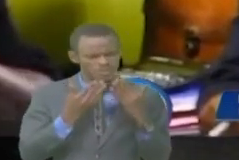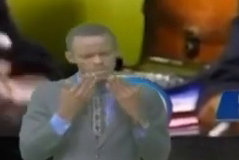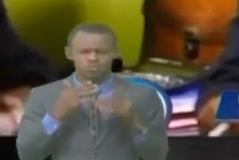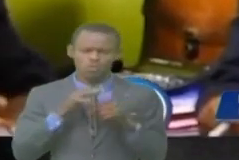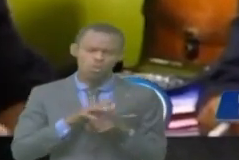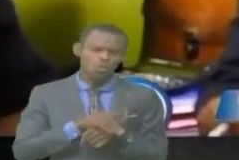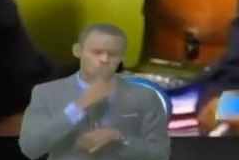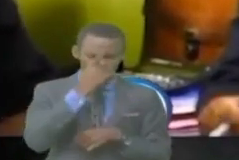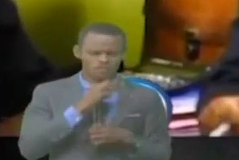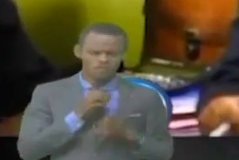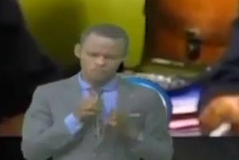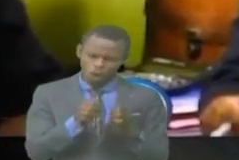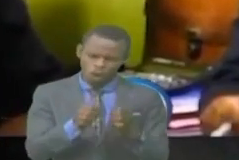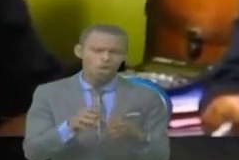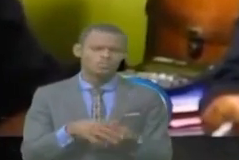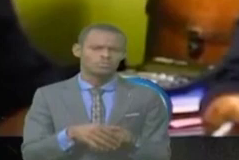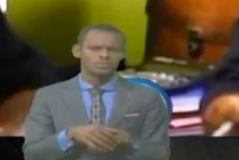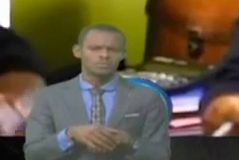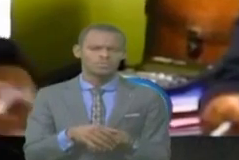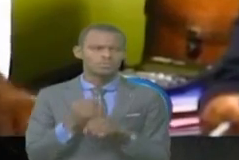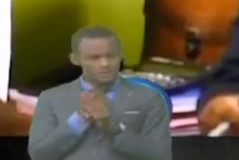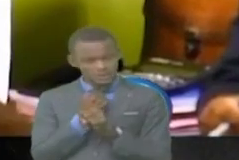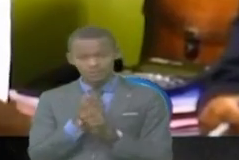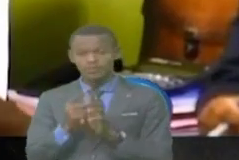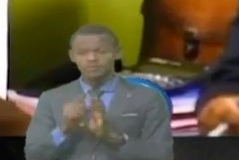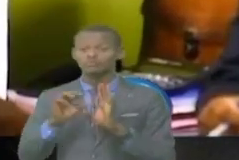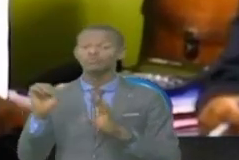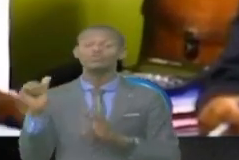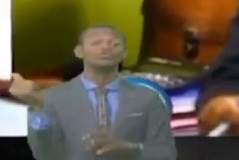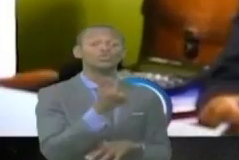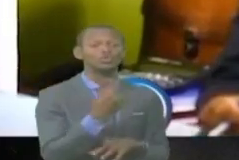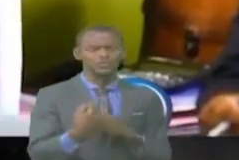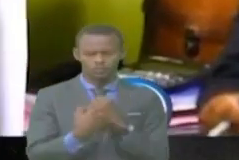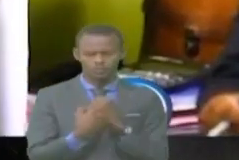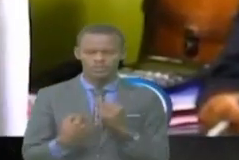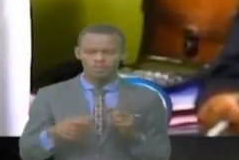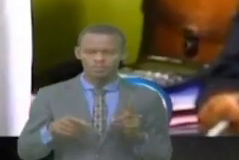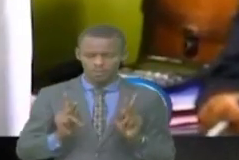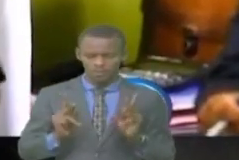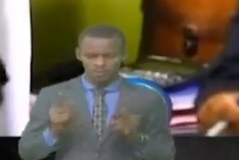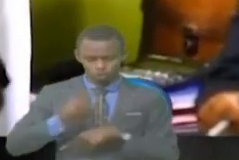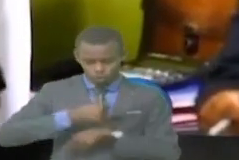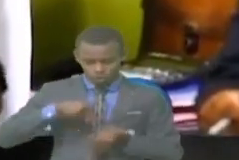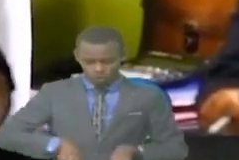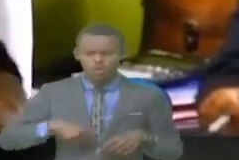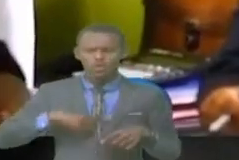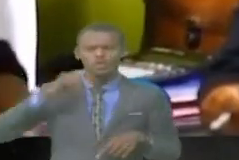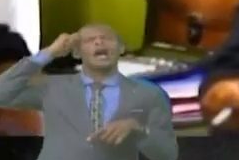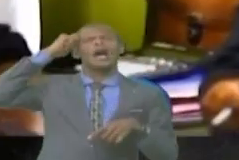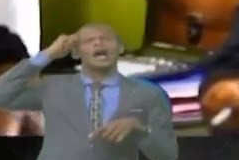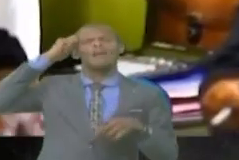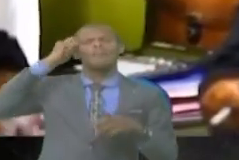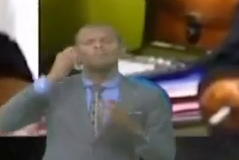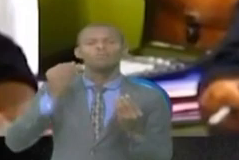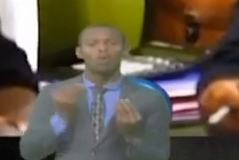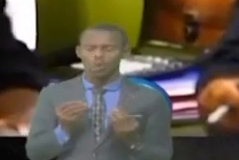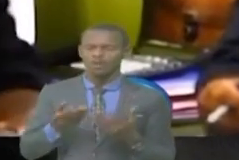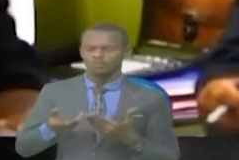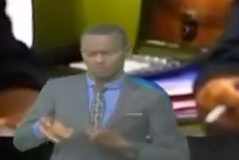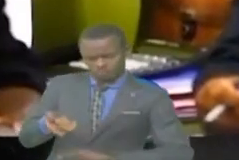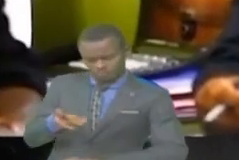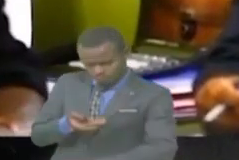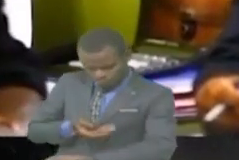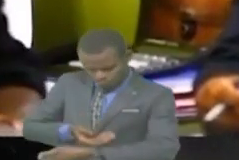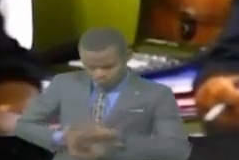consentis par chacun de vous, afin que cette journée demeure mémorable dans nos consciences.